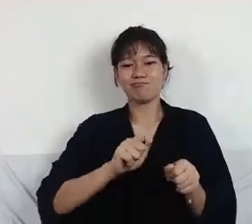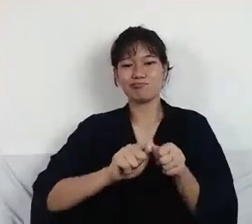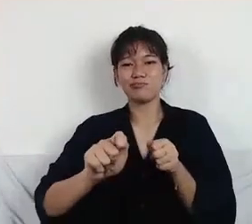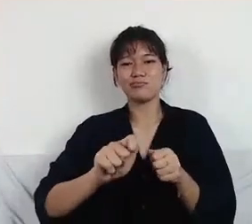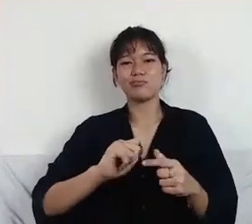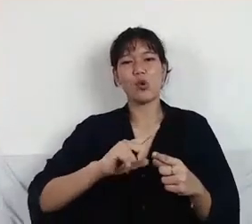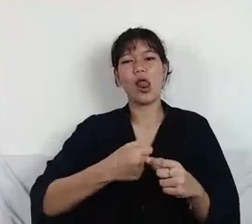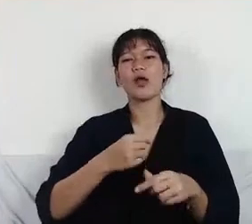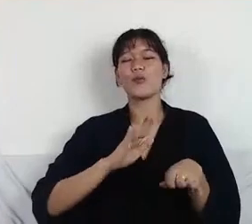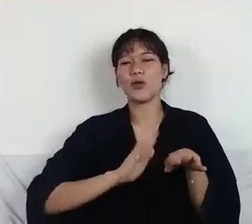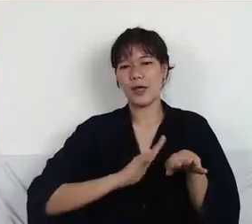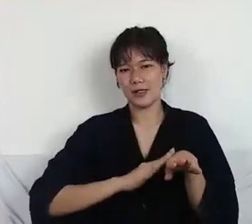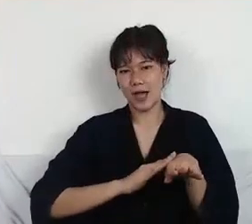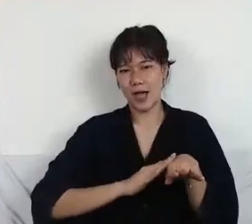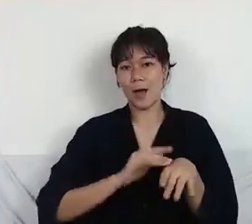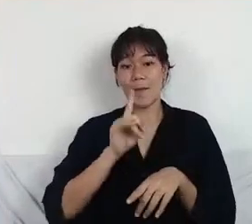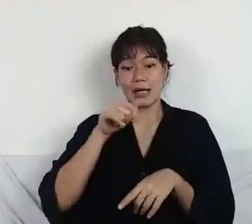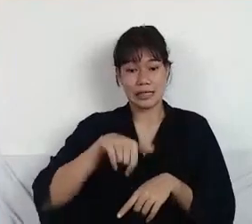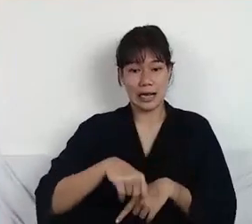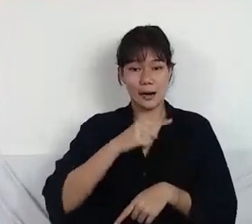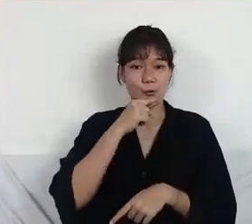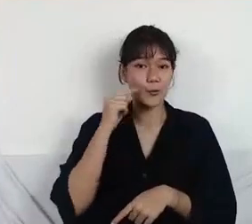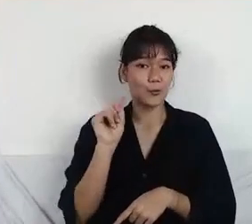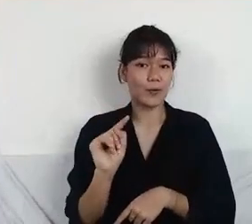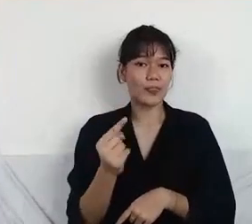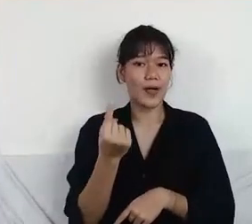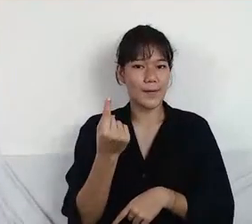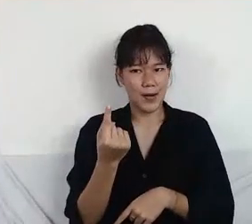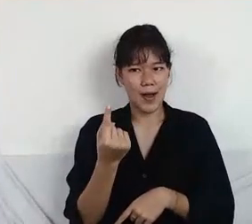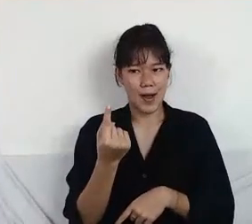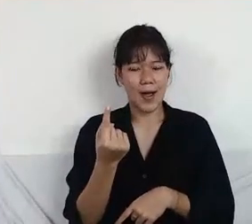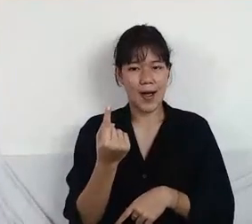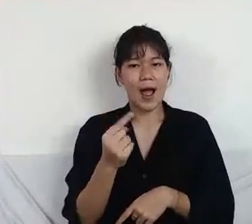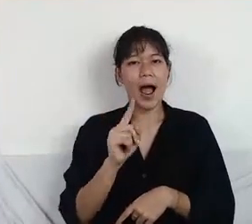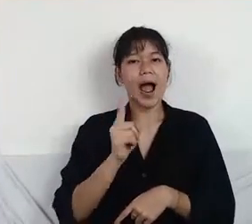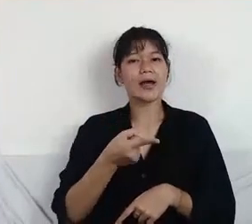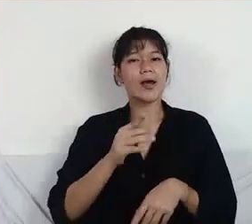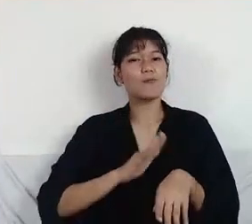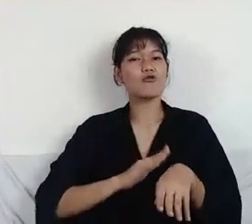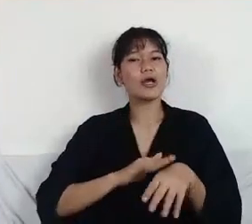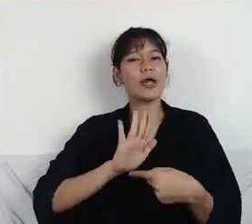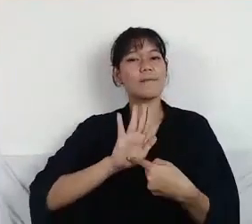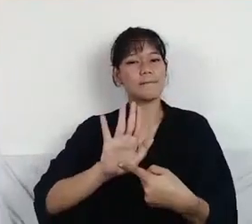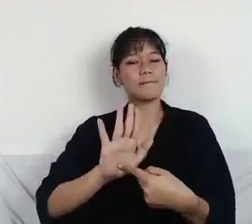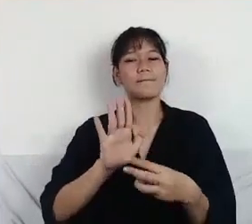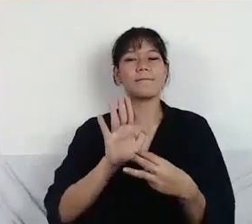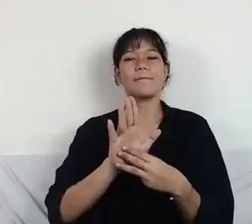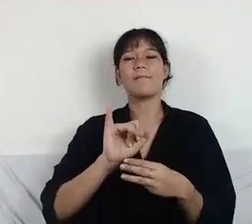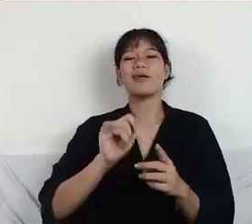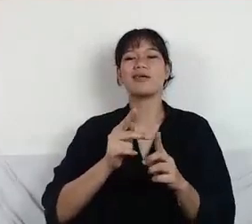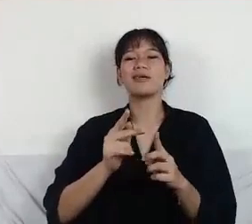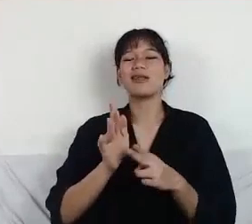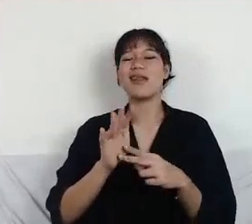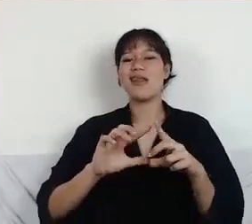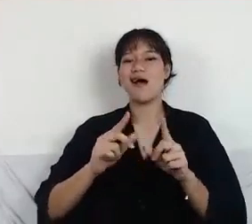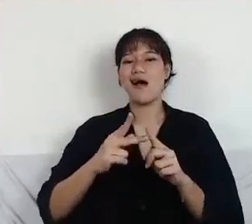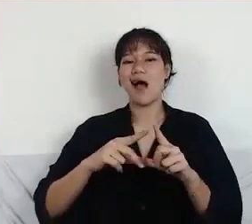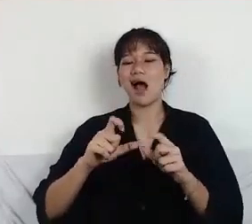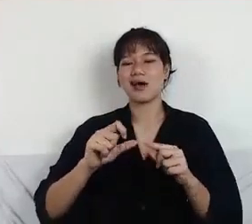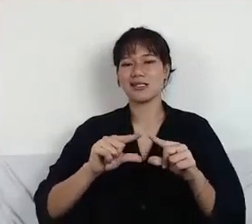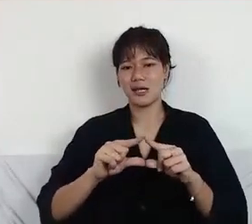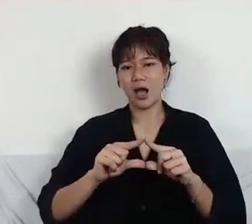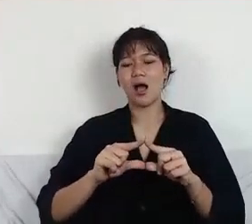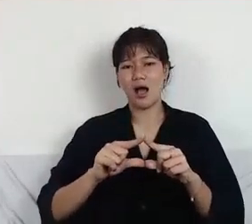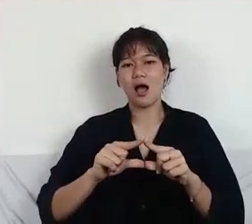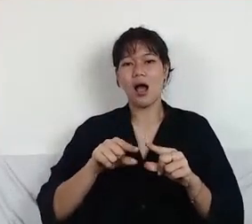itu, di dalam minggu pertama ini, akan diangkat budaya Minahasa, khususnya tentang